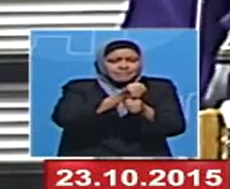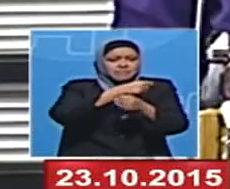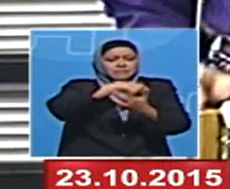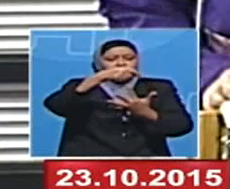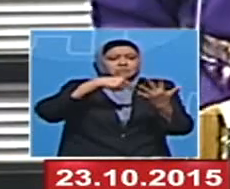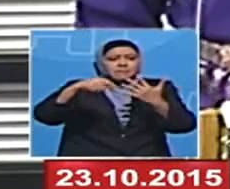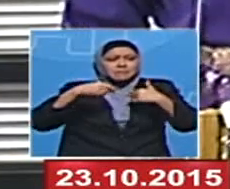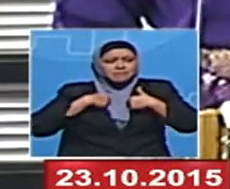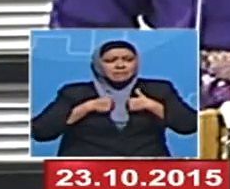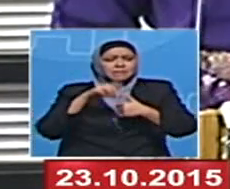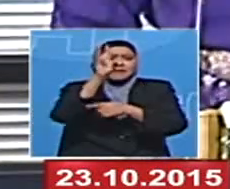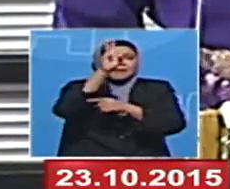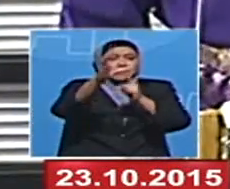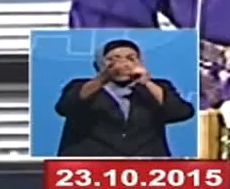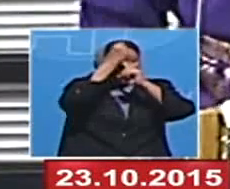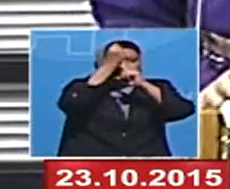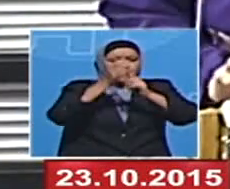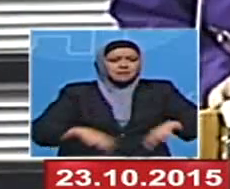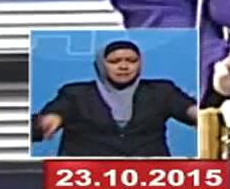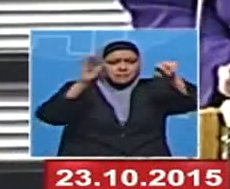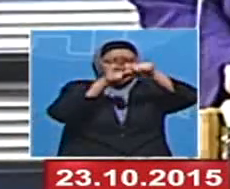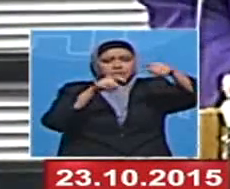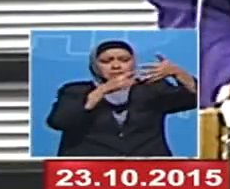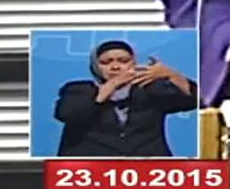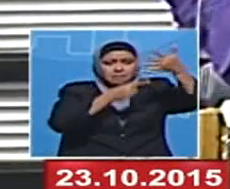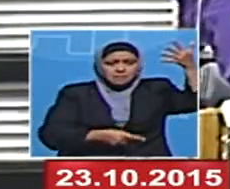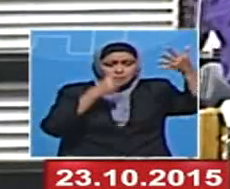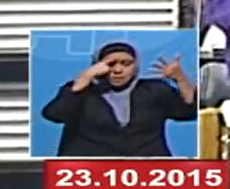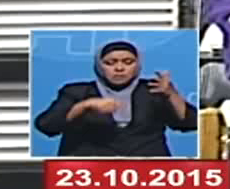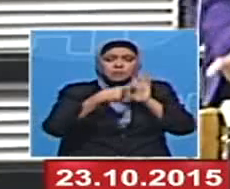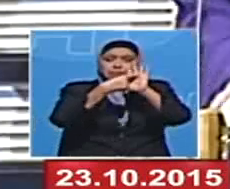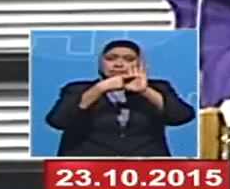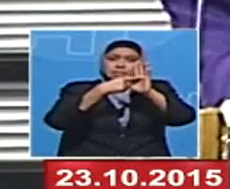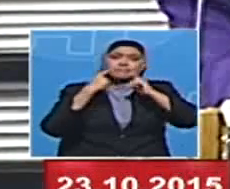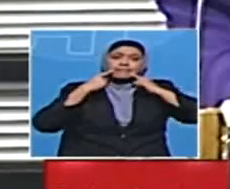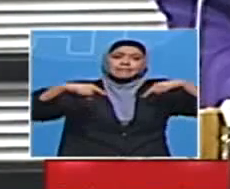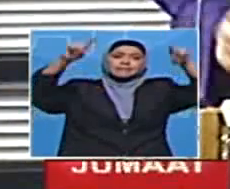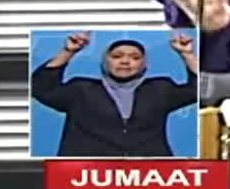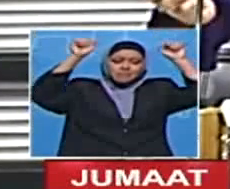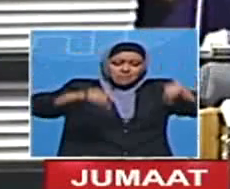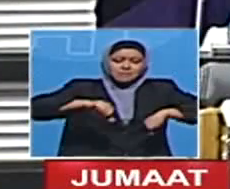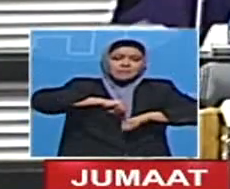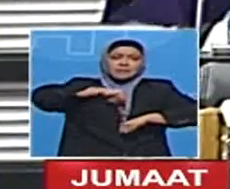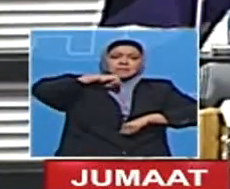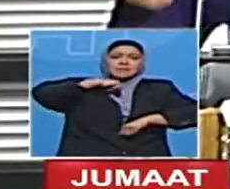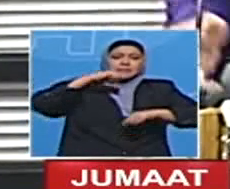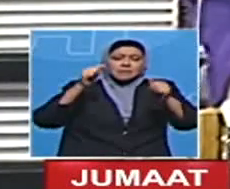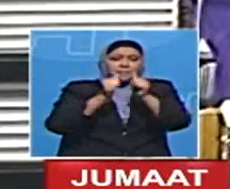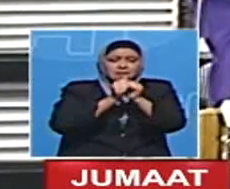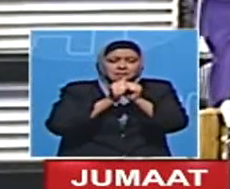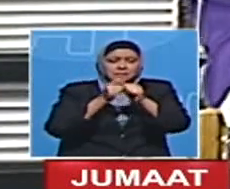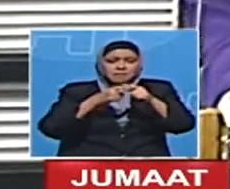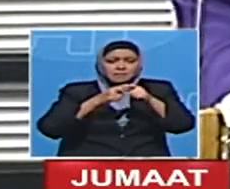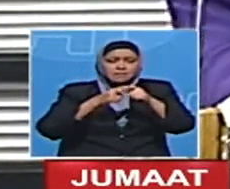terdapat enam pencapaian utama sebagai penanda kejayaan yang boleh dibanggakan dalam mengangkat kembali